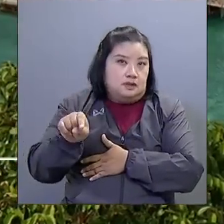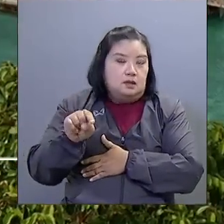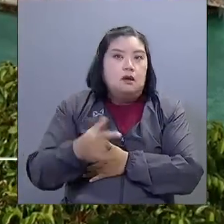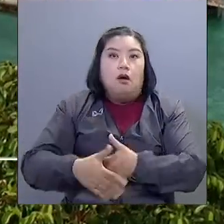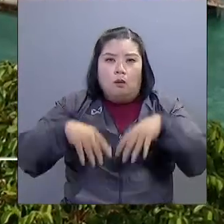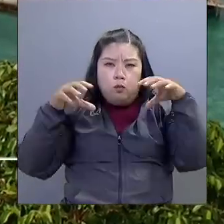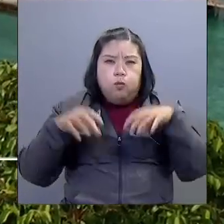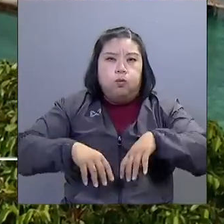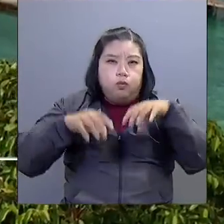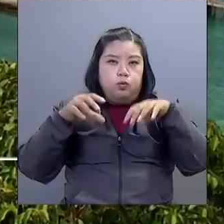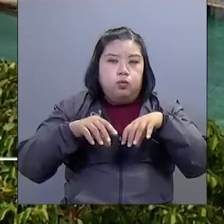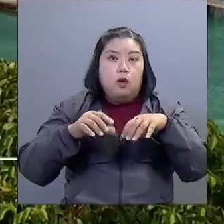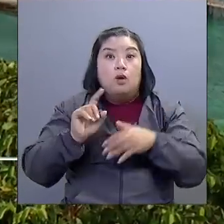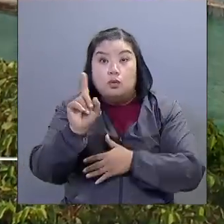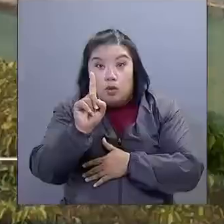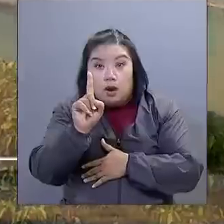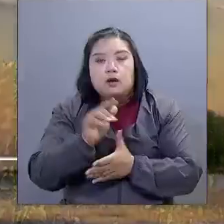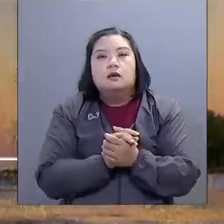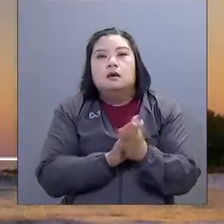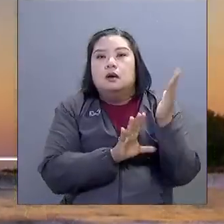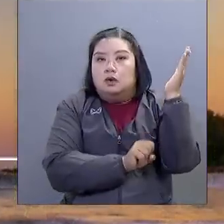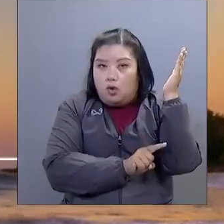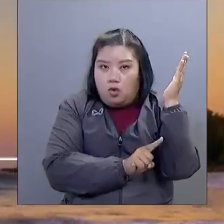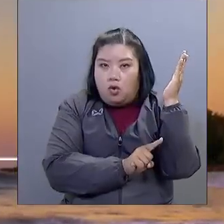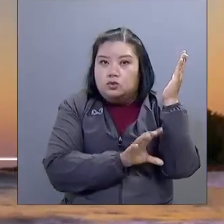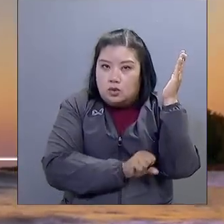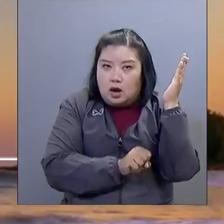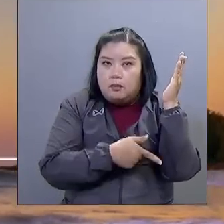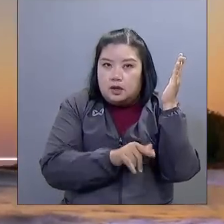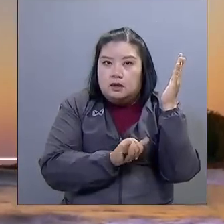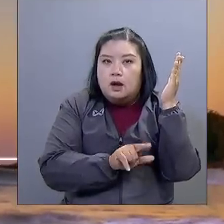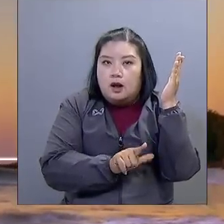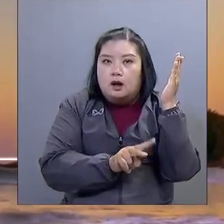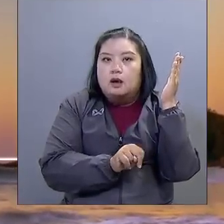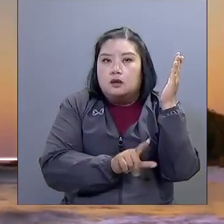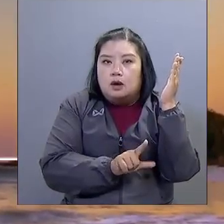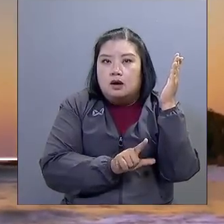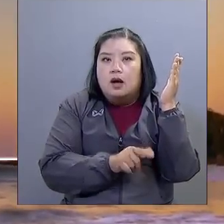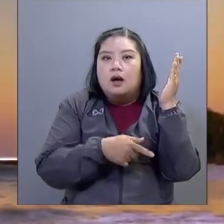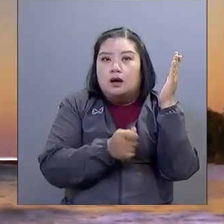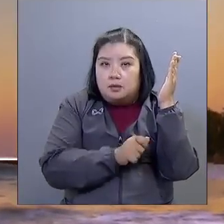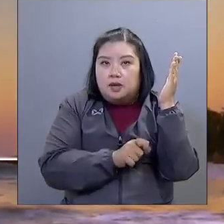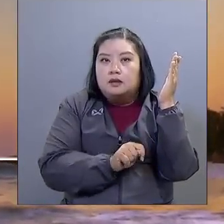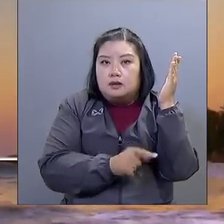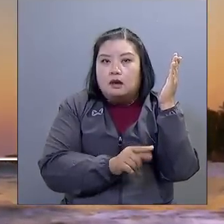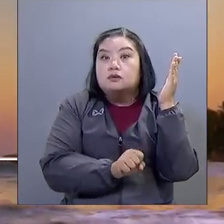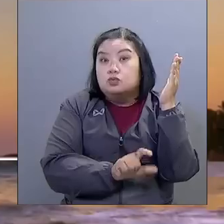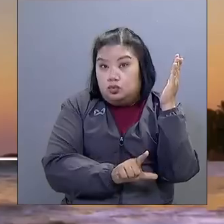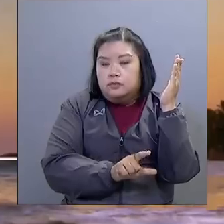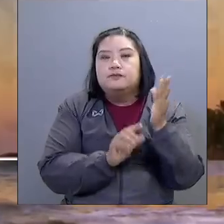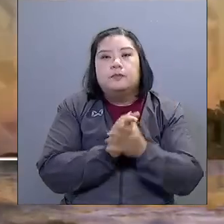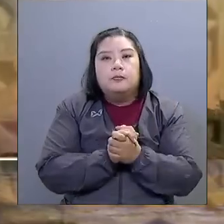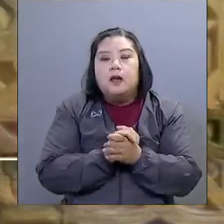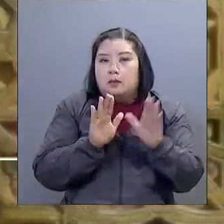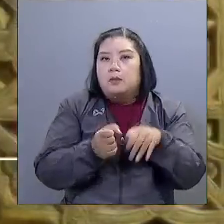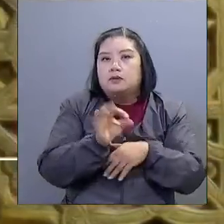กหนักถึงหนักมากบริเวณจังหวัดนครศรีธรรมราชพัทลุงสงขลาปัตตานียะลานราธิวาสกระบี่ตรังและสตูลอุณหภูมิระหว่